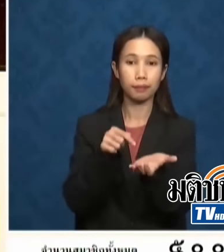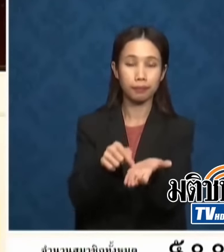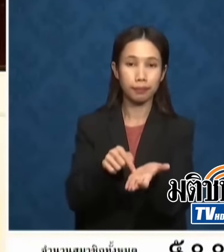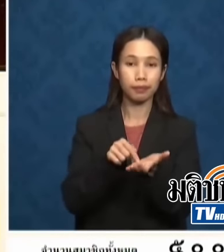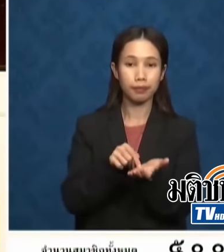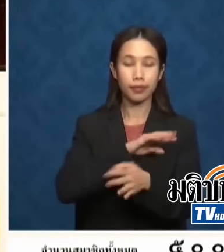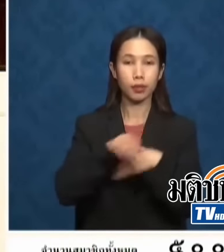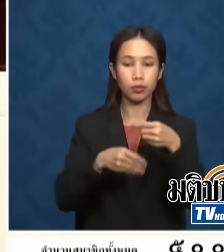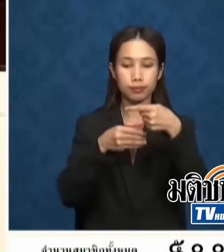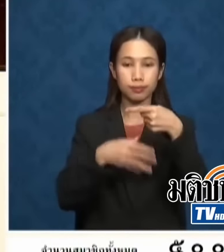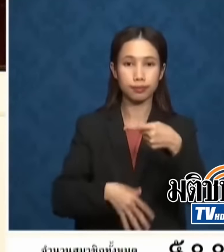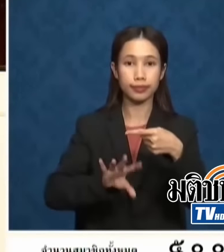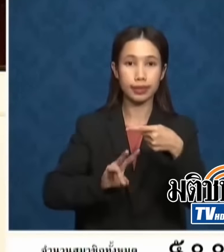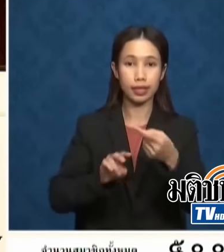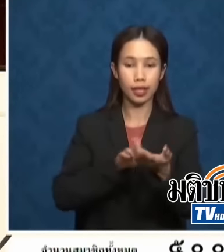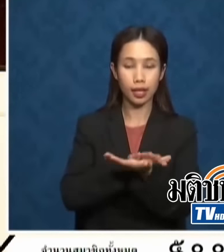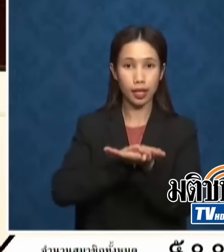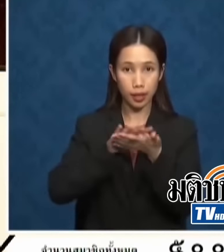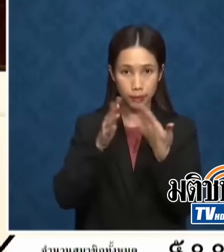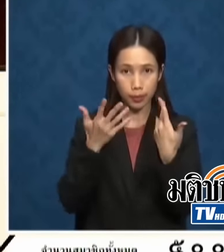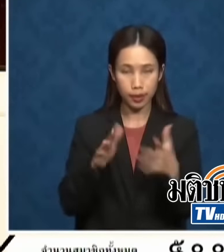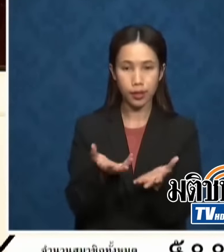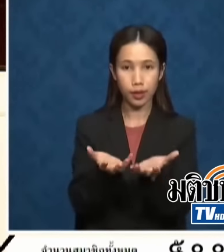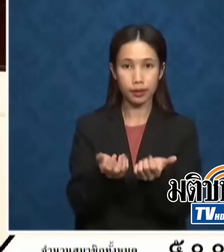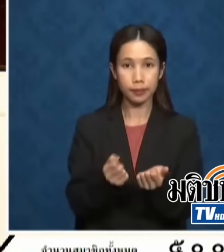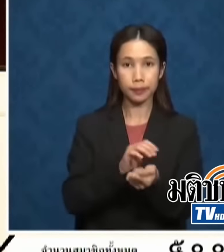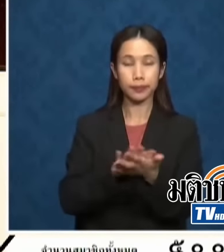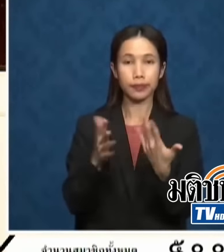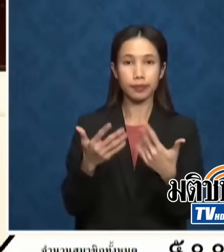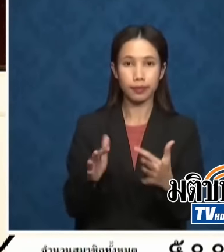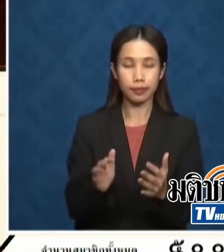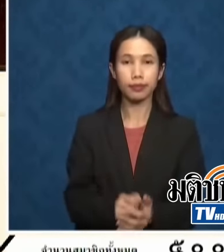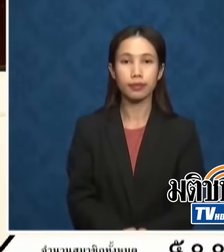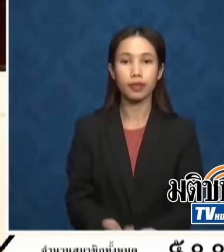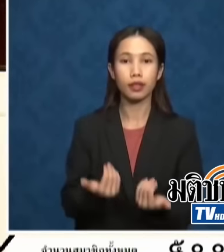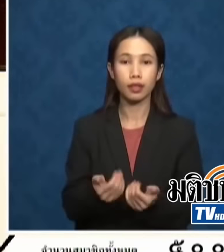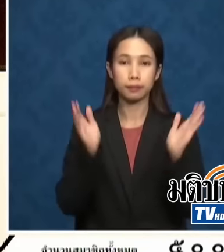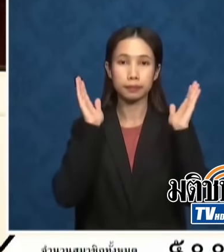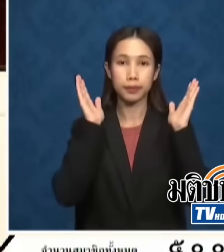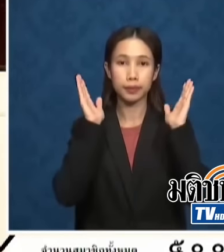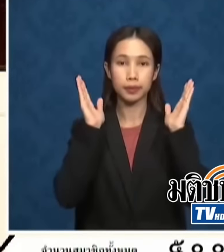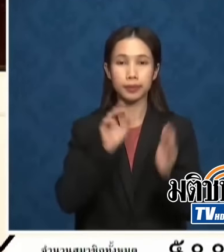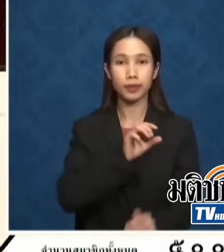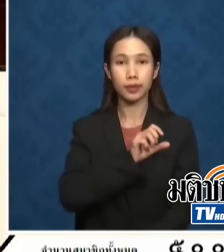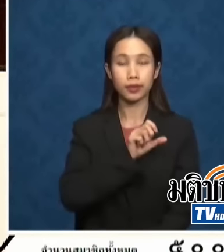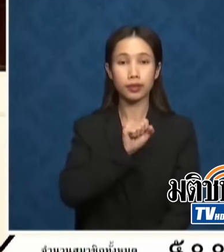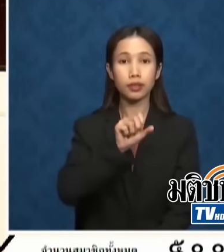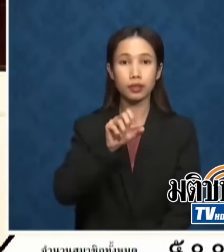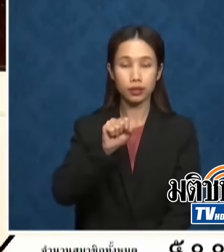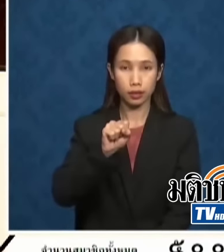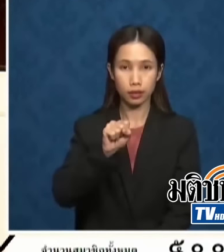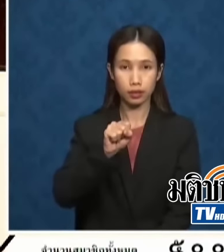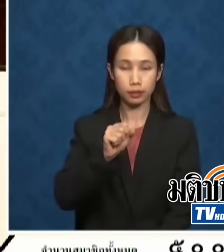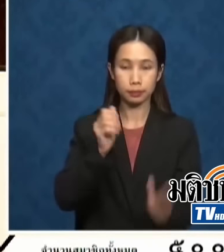ง7ร่างไว้พิจารณาแล้วนะครับดังนั้นเนี่ยนะครับสำหรับการอภิปรายของท่านสมาชิกขอ